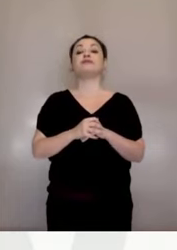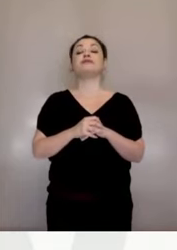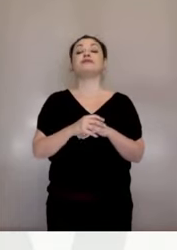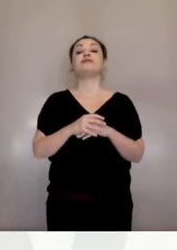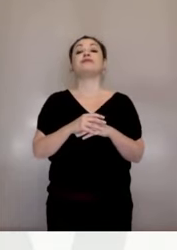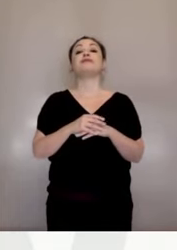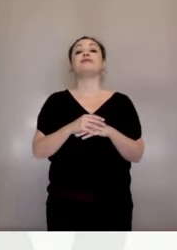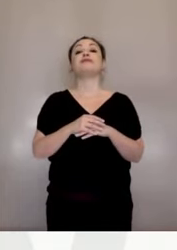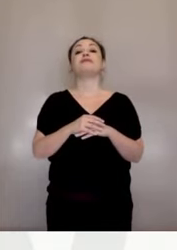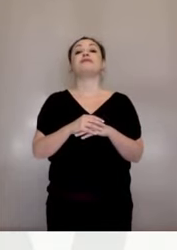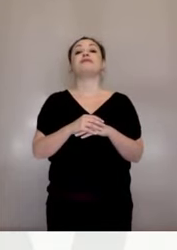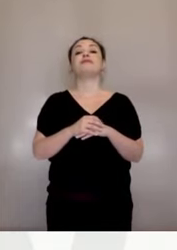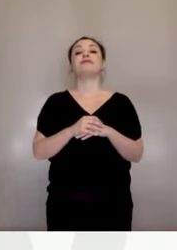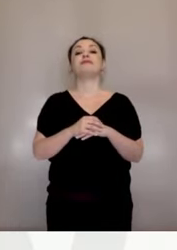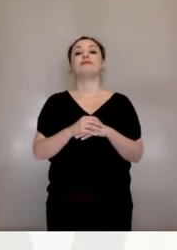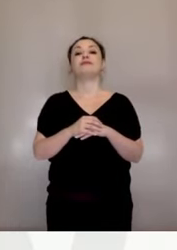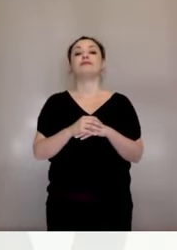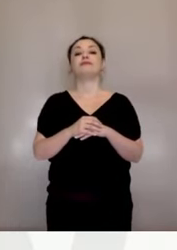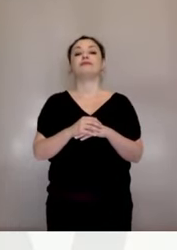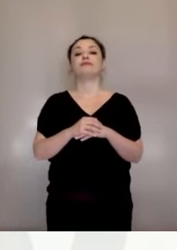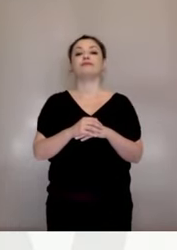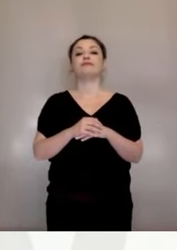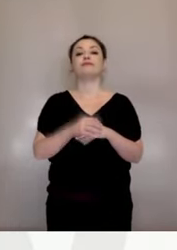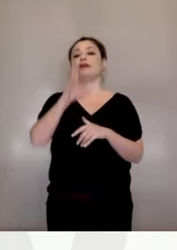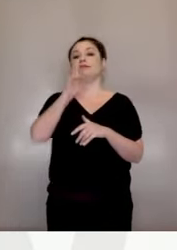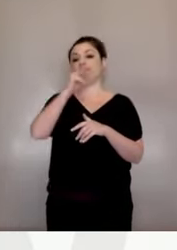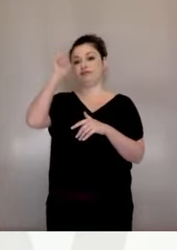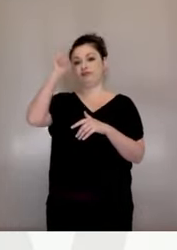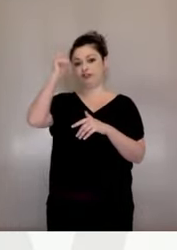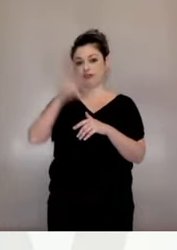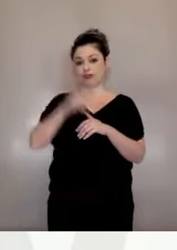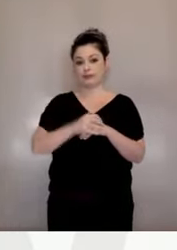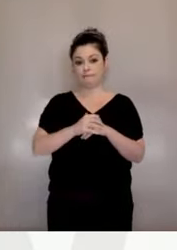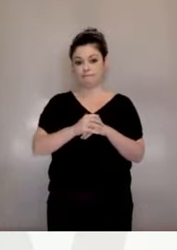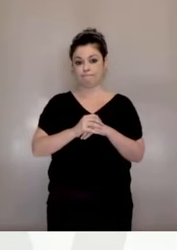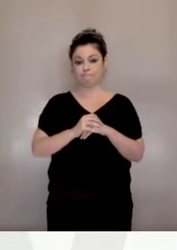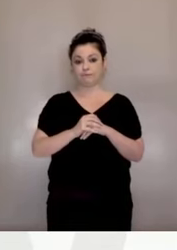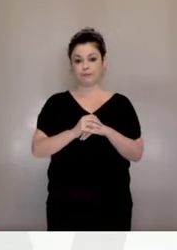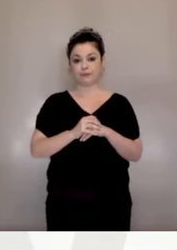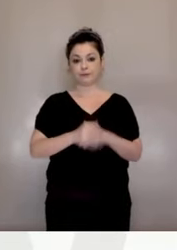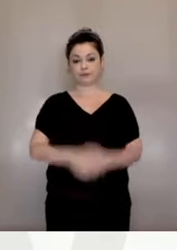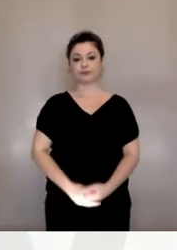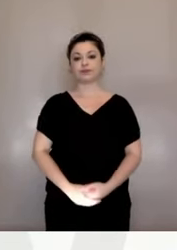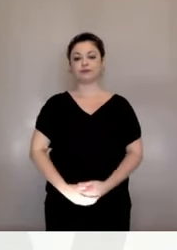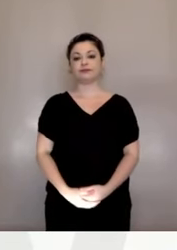la liberté si presente, on peut dire, come le visage